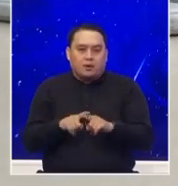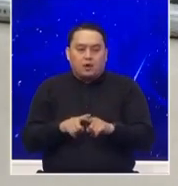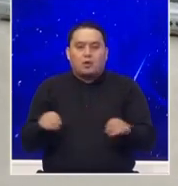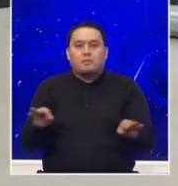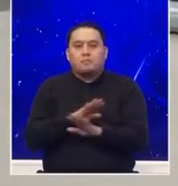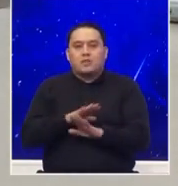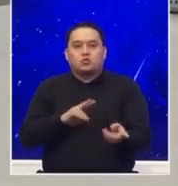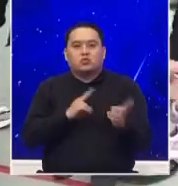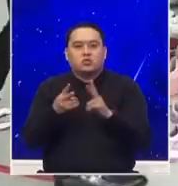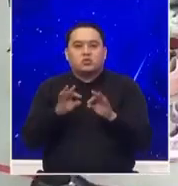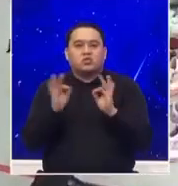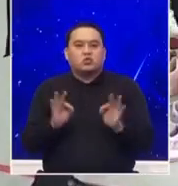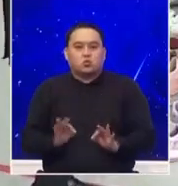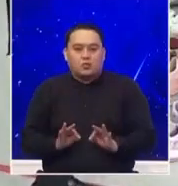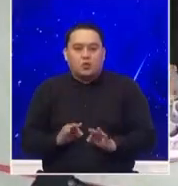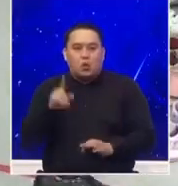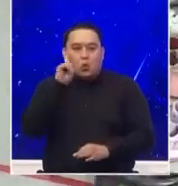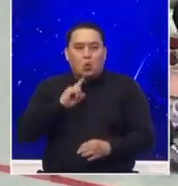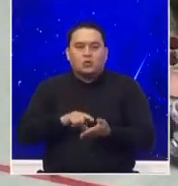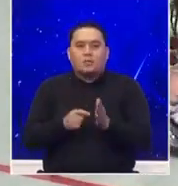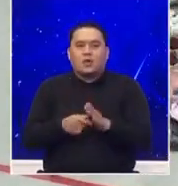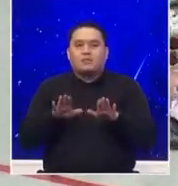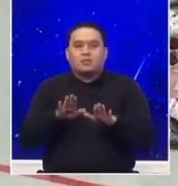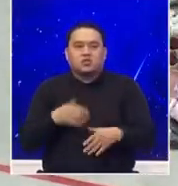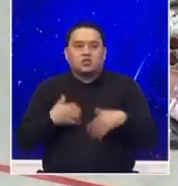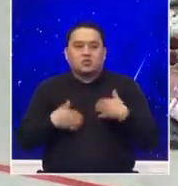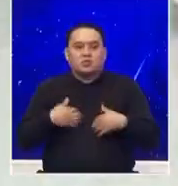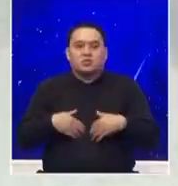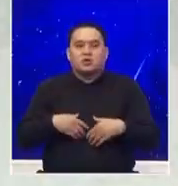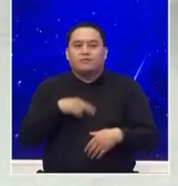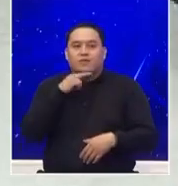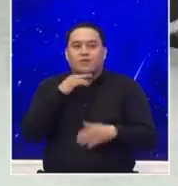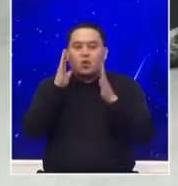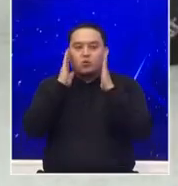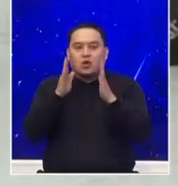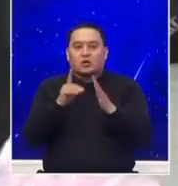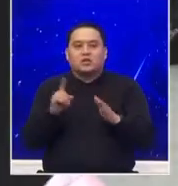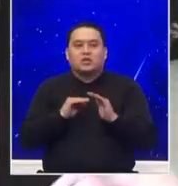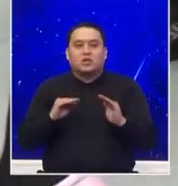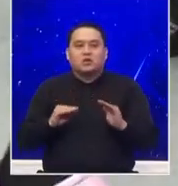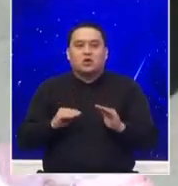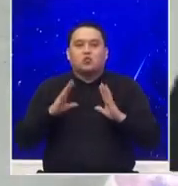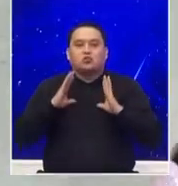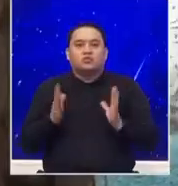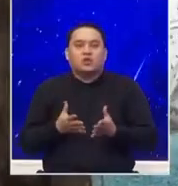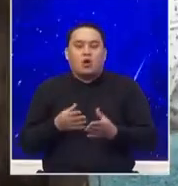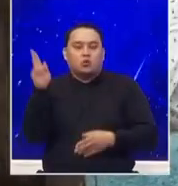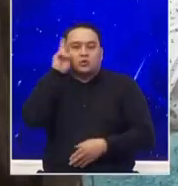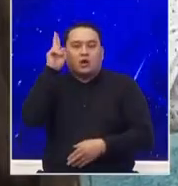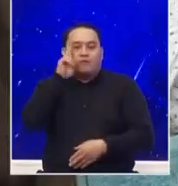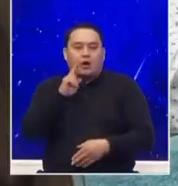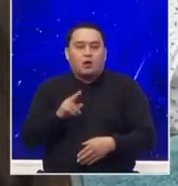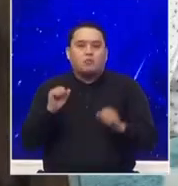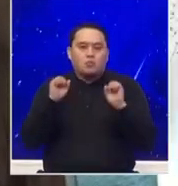и танцевальному искусству. А этот уютный уголок – место, куда спешат школьники во внеурочное время. Дети, утомившиеся во время учебных